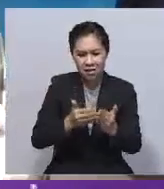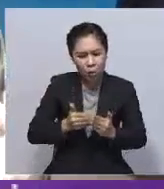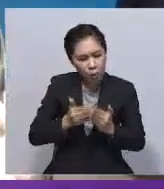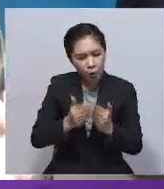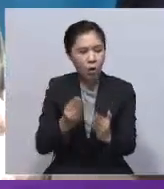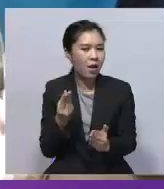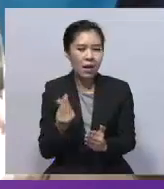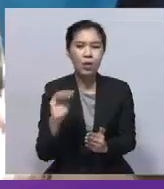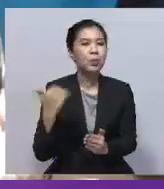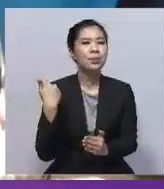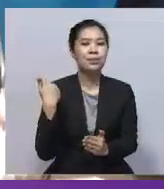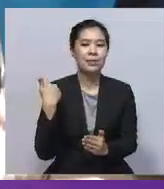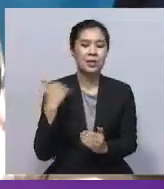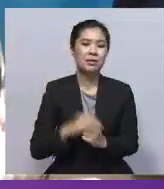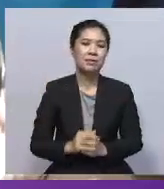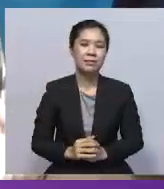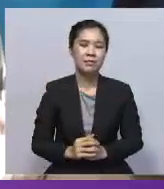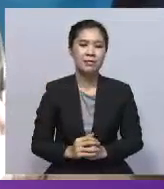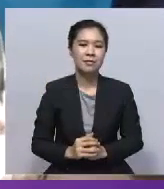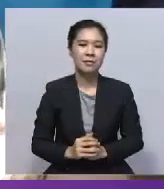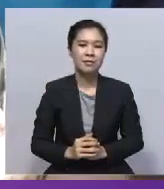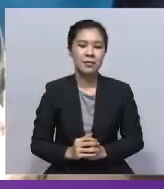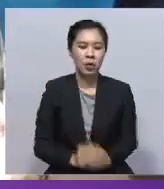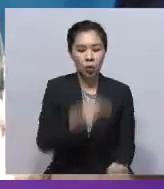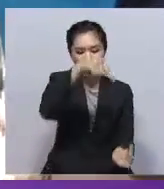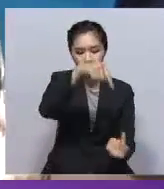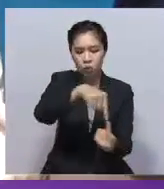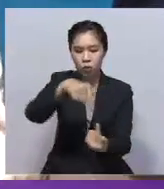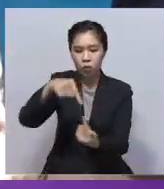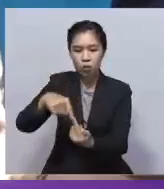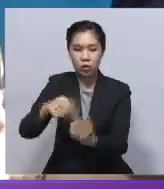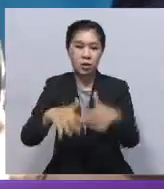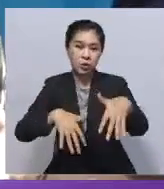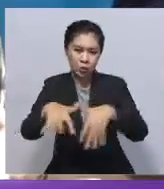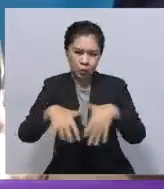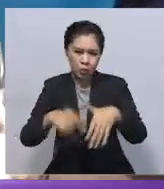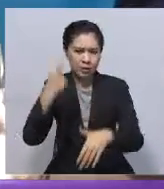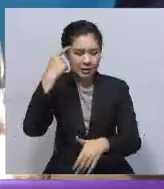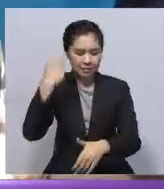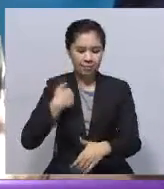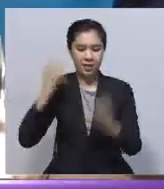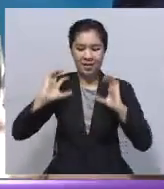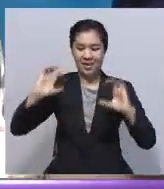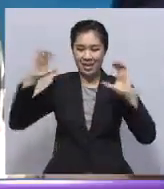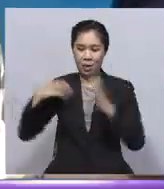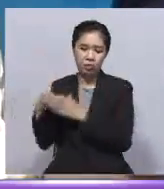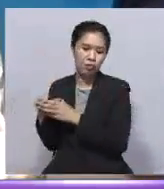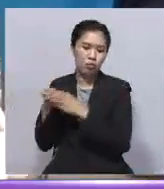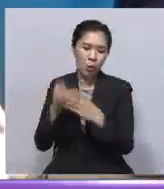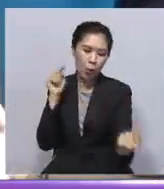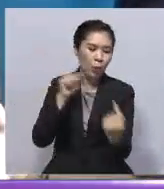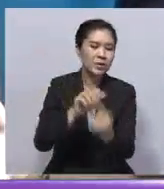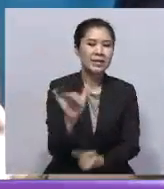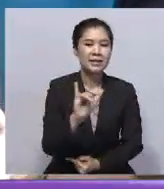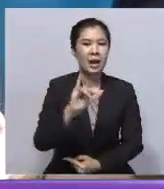เคลื่อนมาได้หมดสวิงกำลังได้เลยเพราะนั้นจุดไหนที่พี่น้องประชาชนคิดว่าหน่วยงานของภาครัฐยังเข้าไปไม่ถึงก็แจ้ง